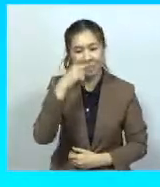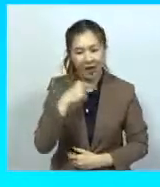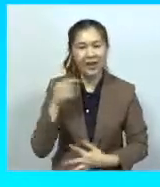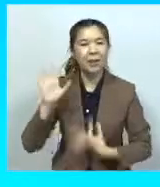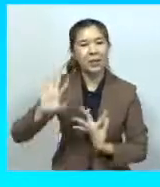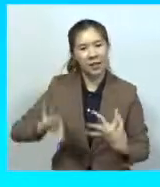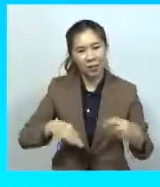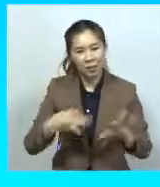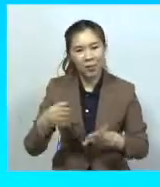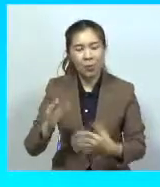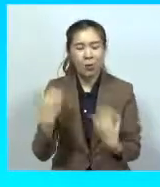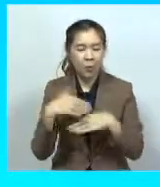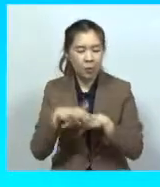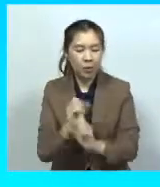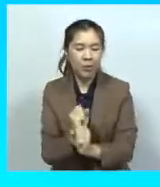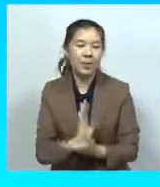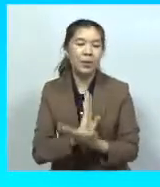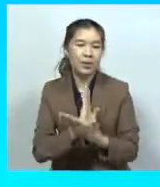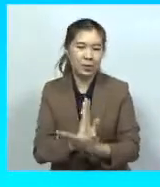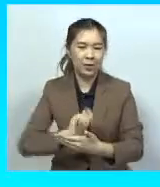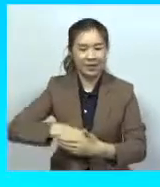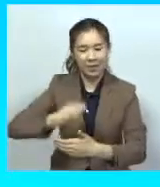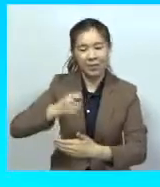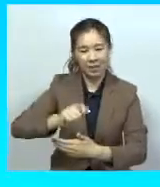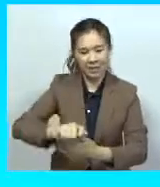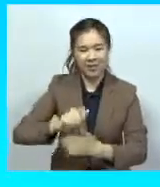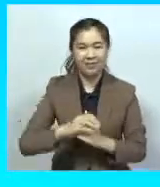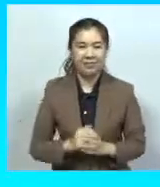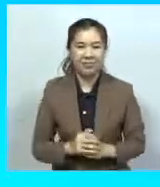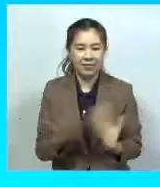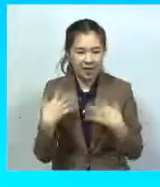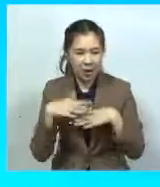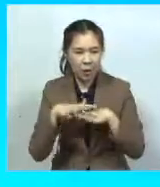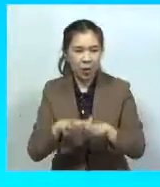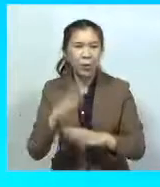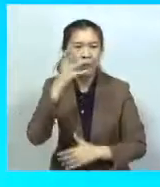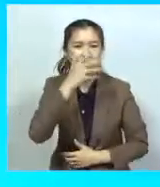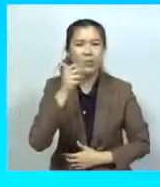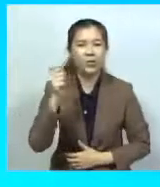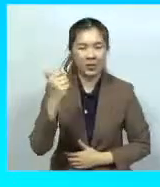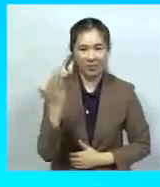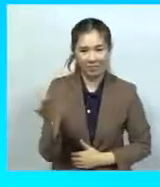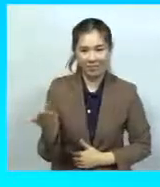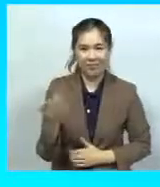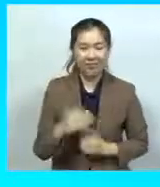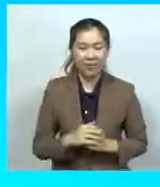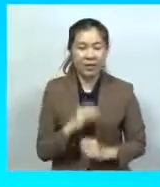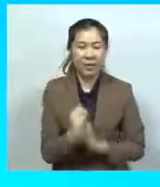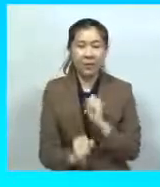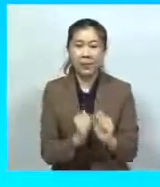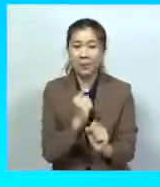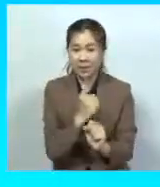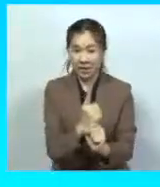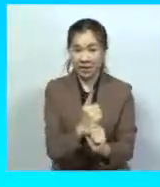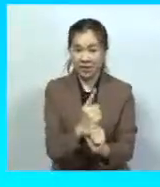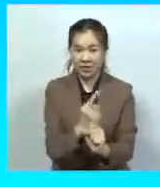ย้อนยุคแบบนี้ร่วมทำบุญตักบาตรทางน้ำแล้วก็นี่นะคะได้ร่วมบรรยากาศสวยงามแบบนี้คือใน1ปีเนี่ย